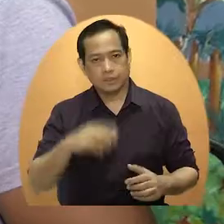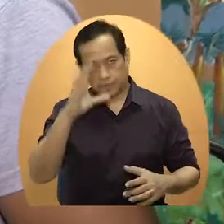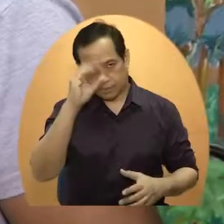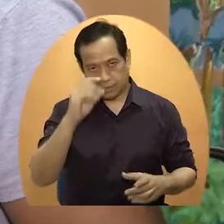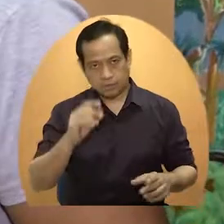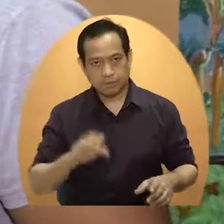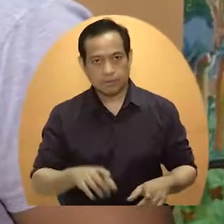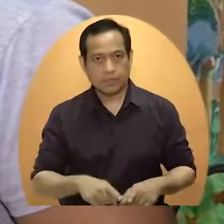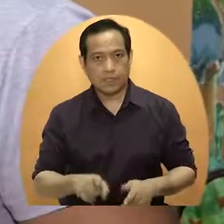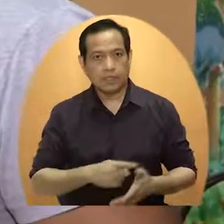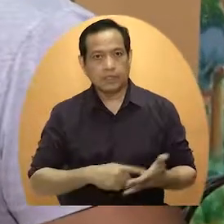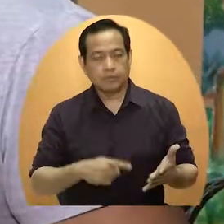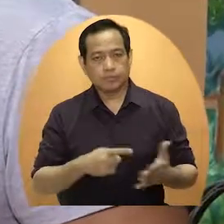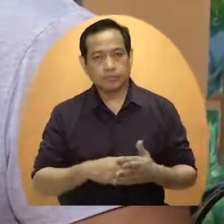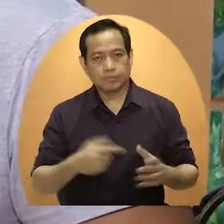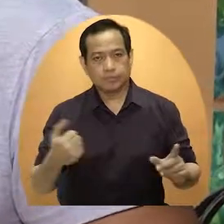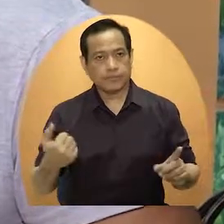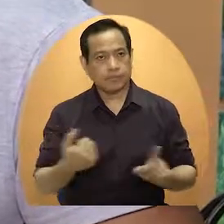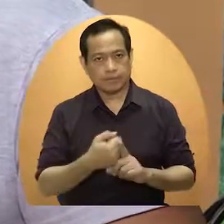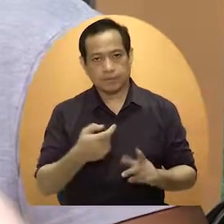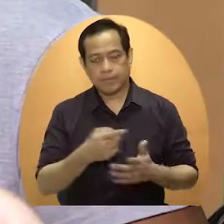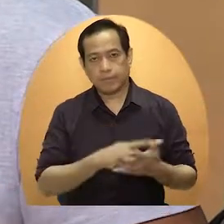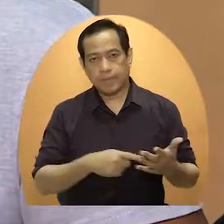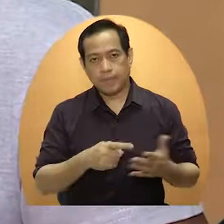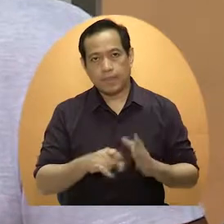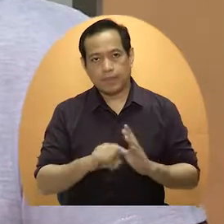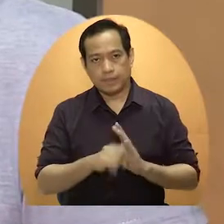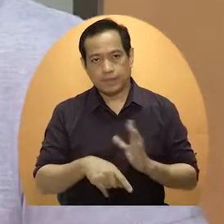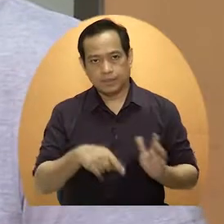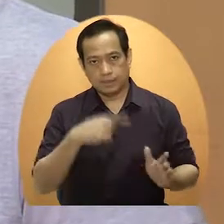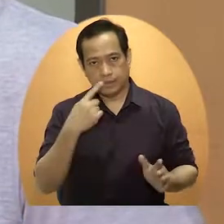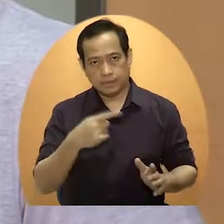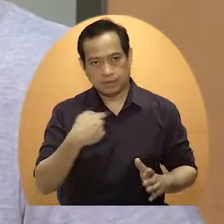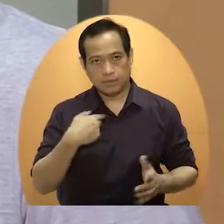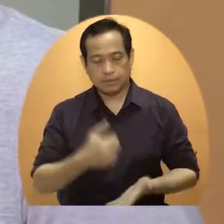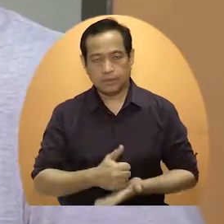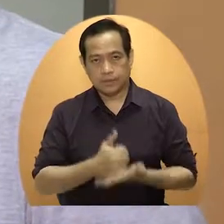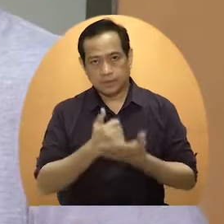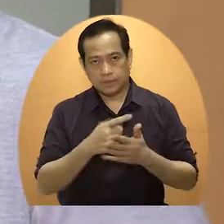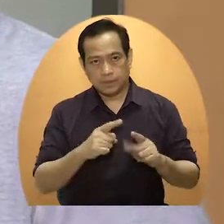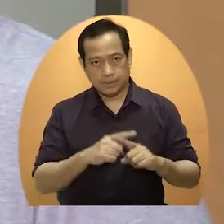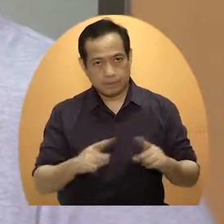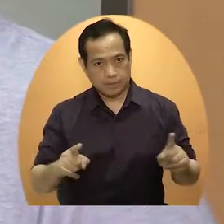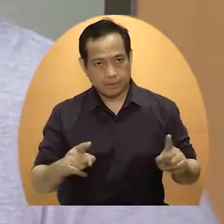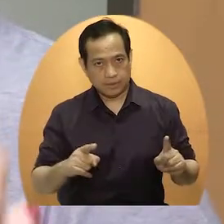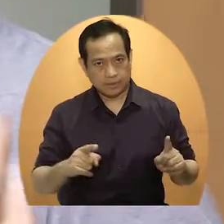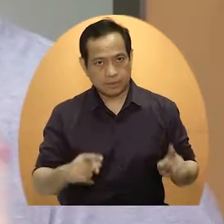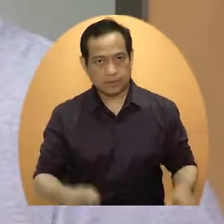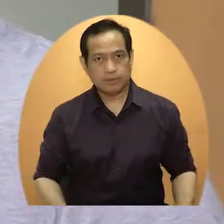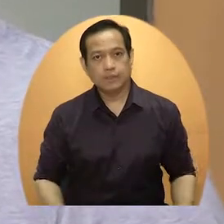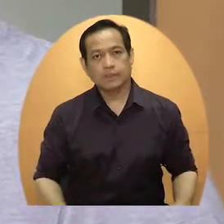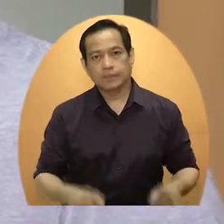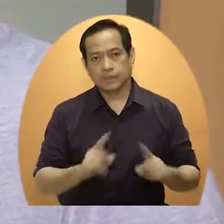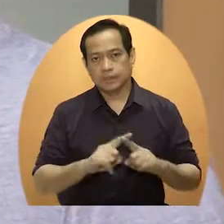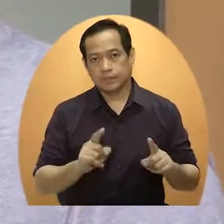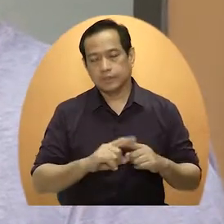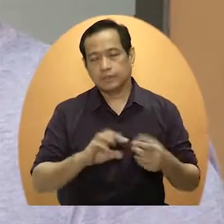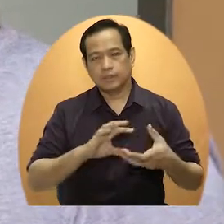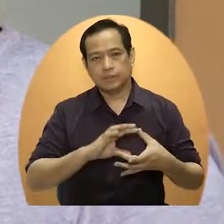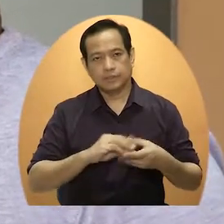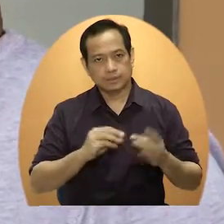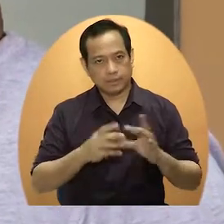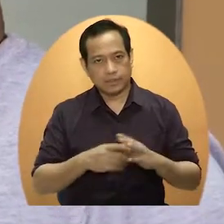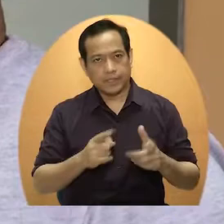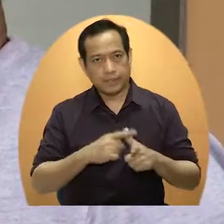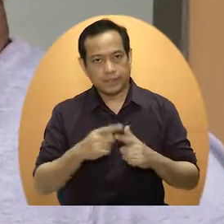nagsinungaling. Palabasin daw ang driver sa jeep. Tutulungan ako. Hindi na nila ako